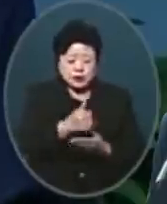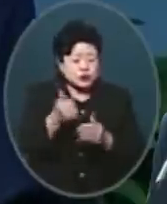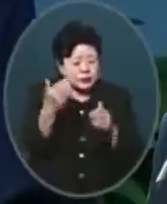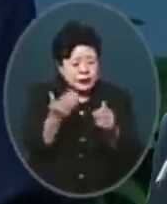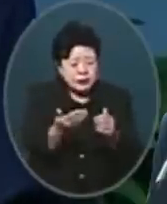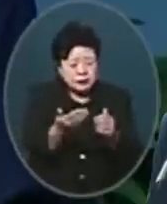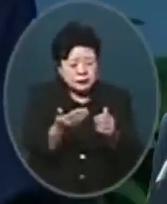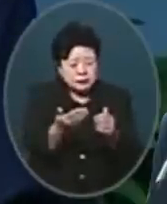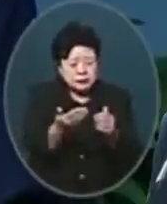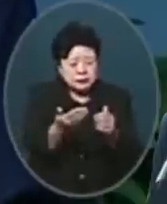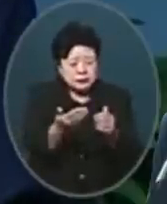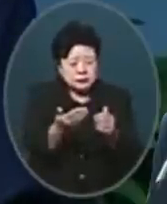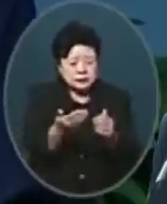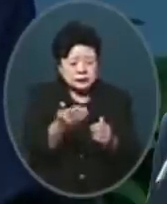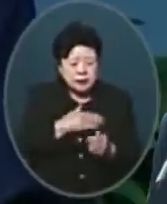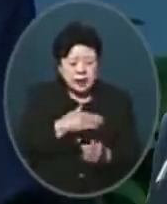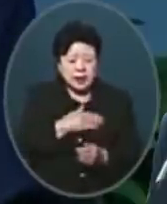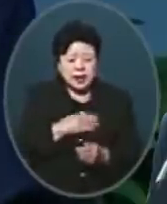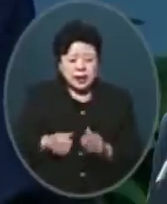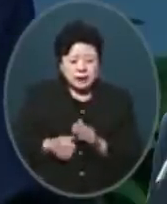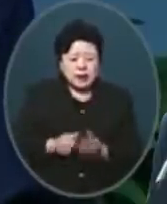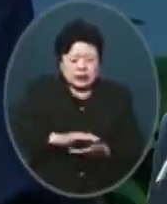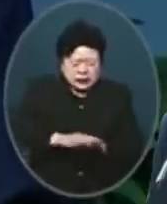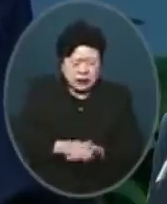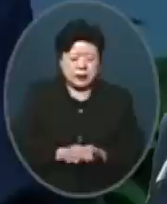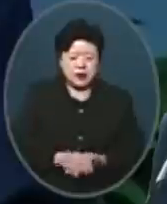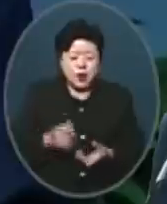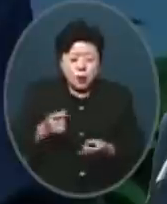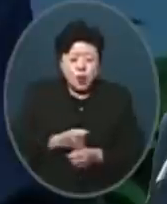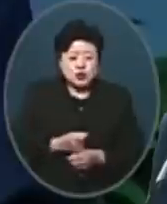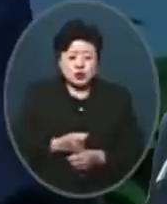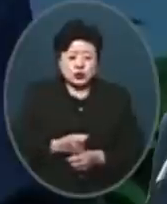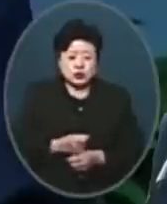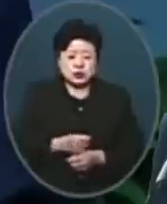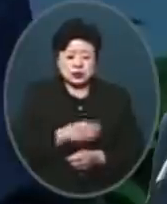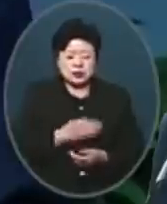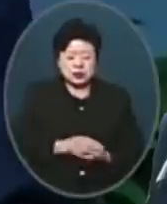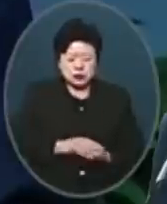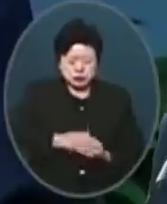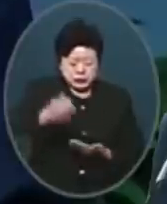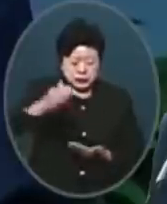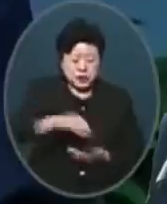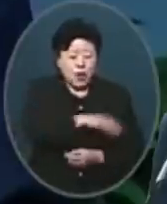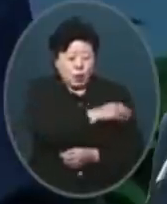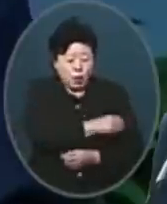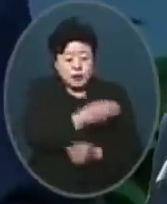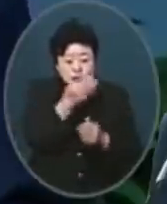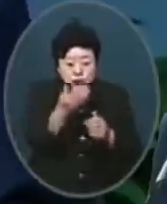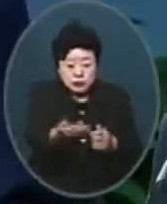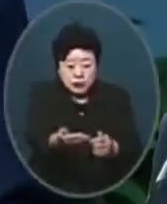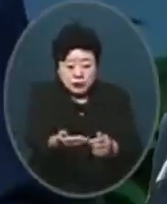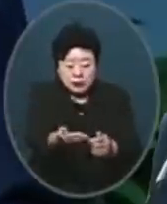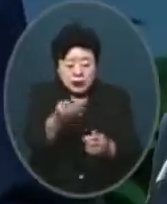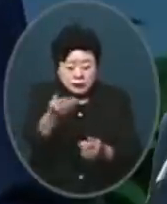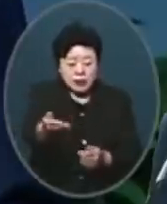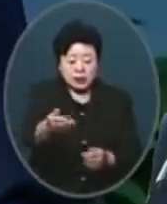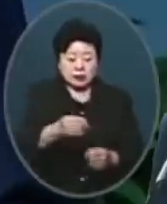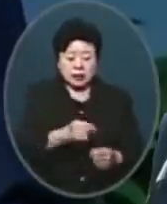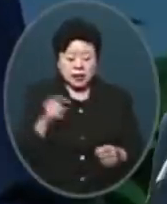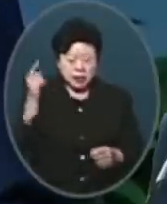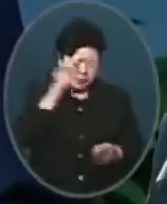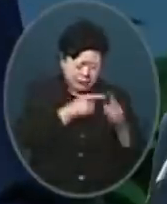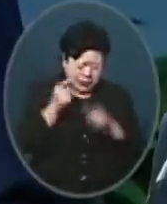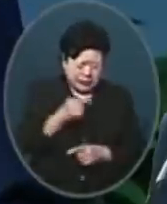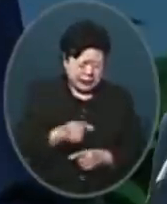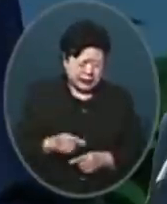주님께서 내가 뱀과 전갈을 밟으며 원수의 모든 능력을 제어할 권세를 주었으니 너희를 해할 자가